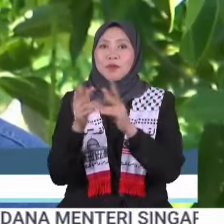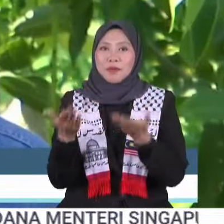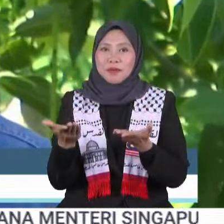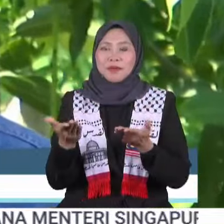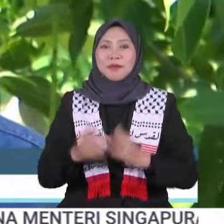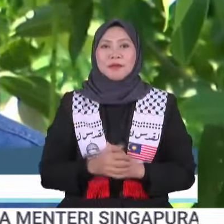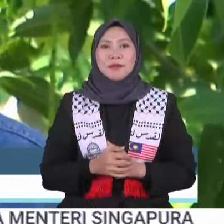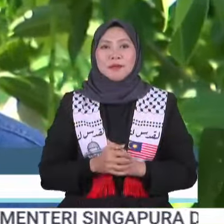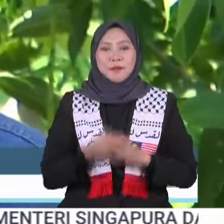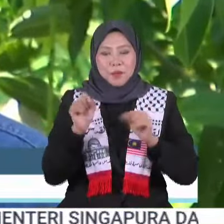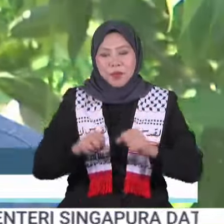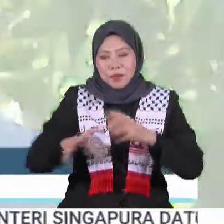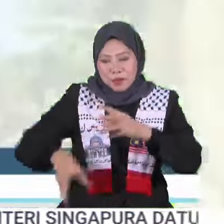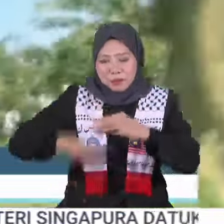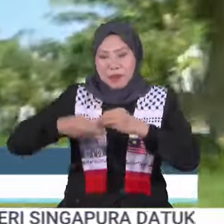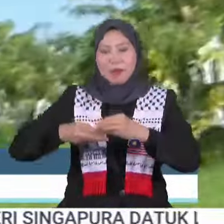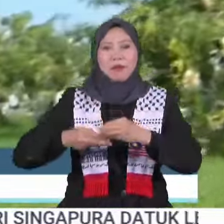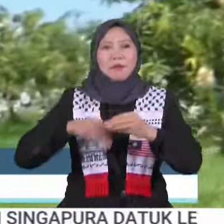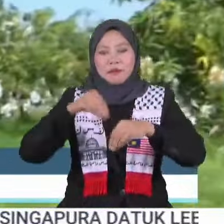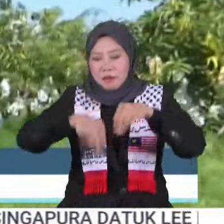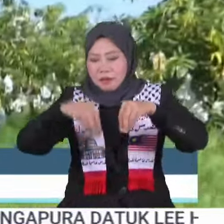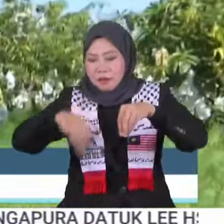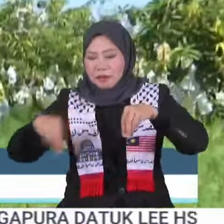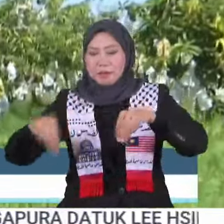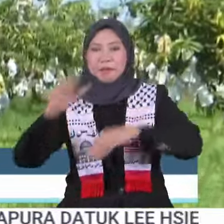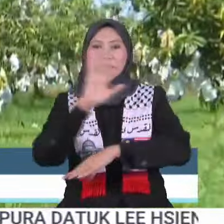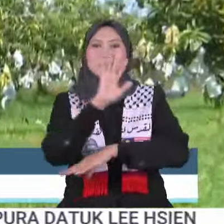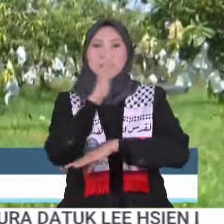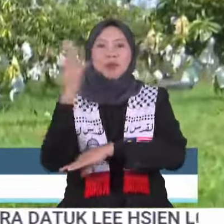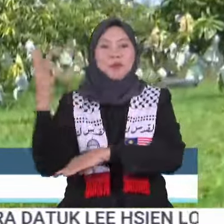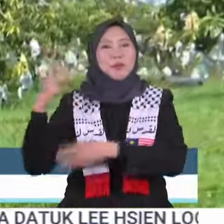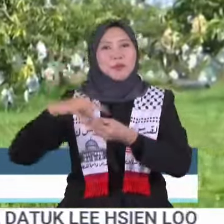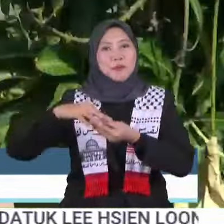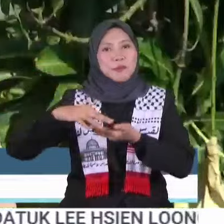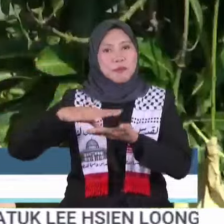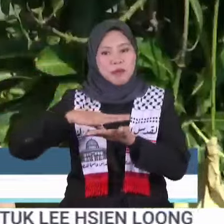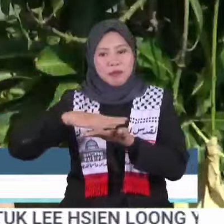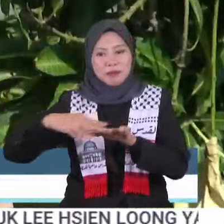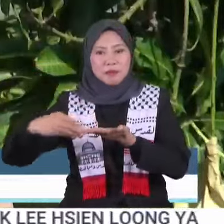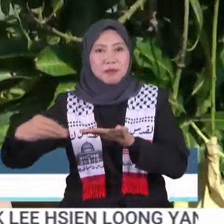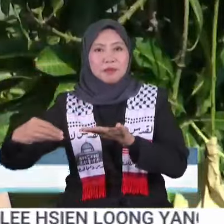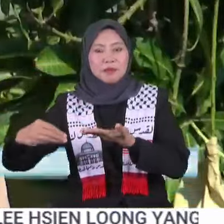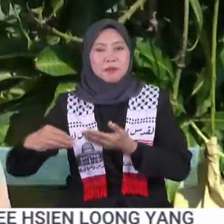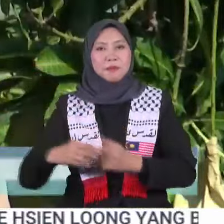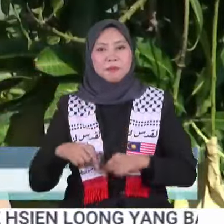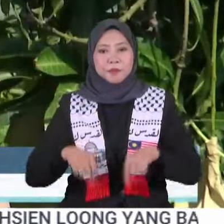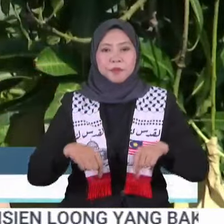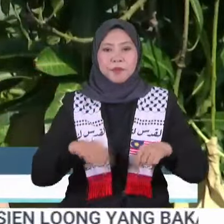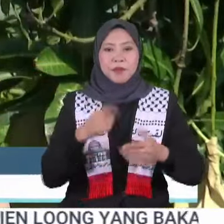ni tanaman harum manis. Ada yang jual 3 kilo RM95.